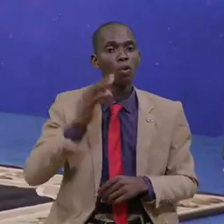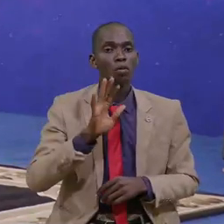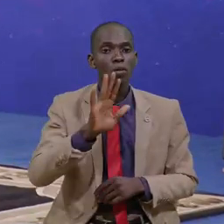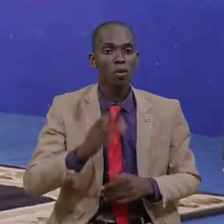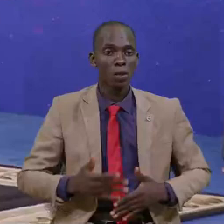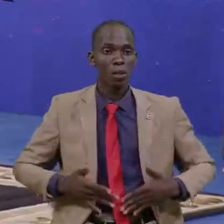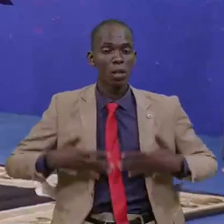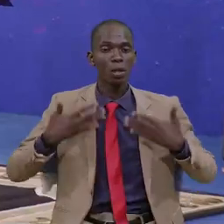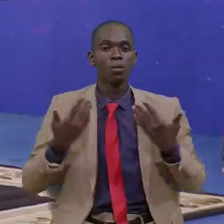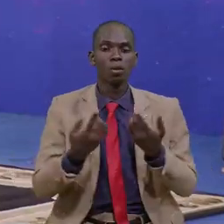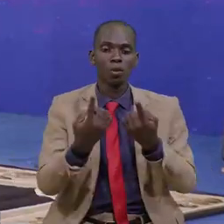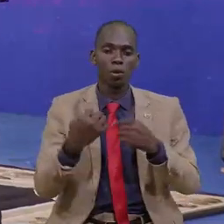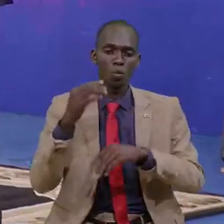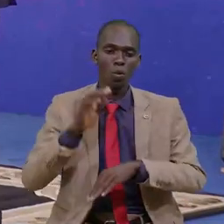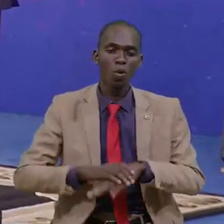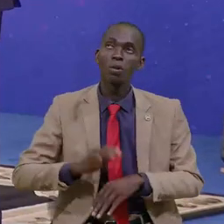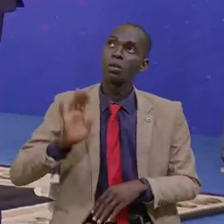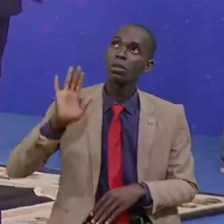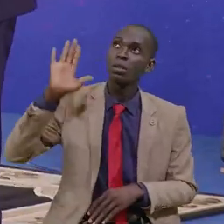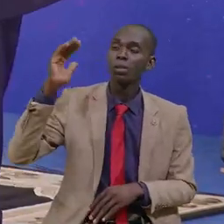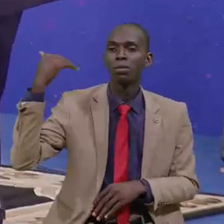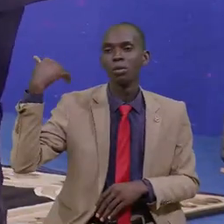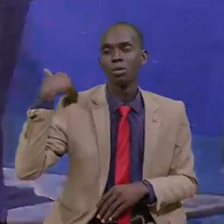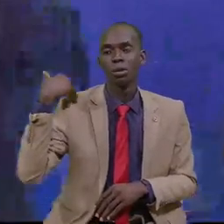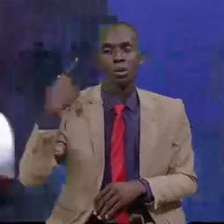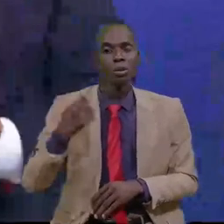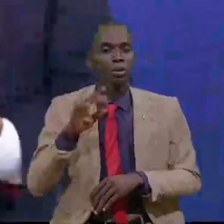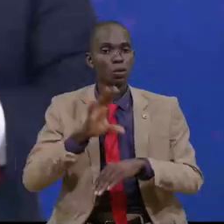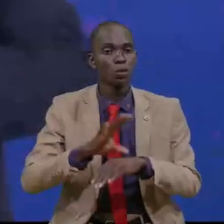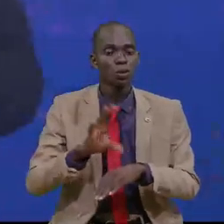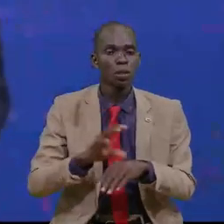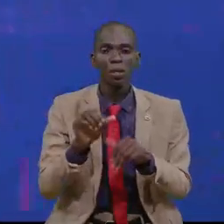de votre vie repose sur son épaule.